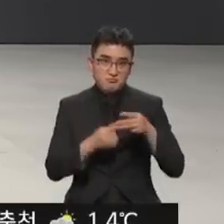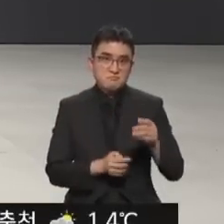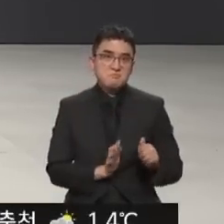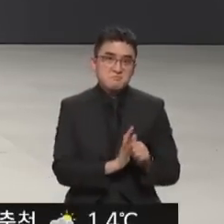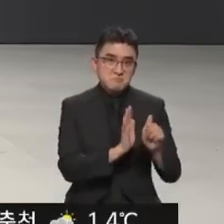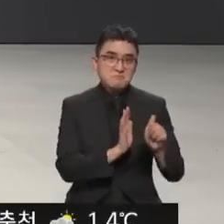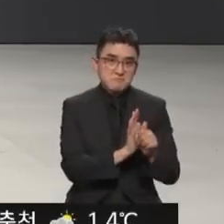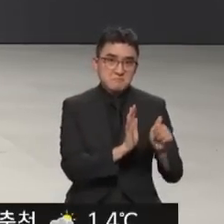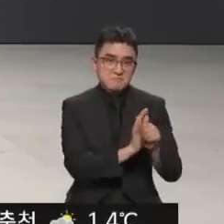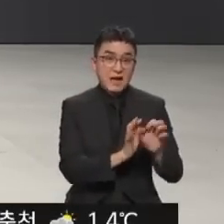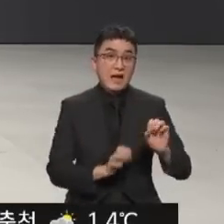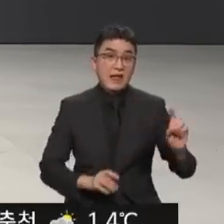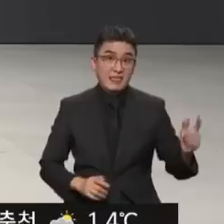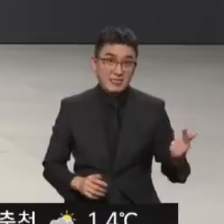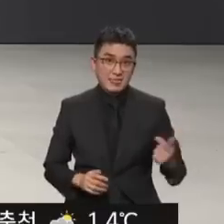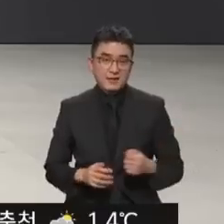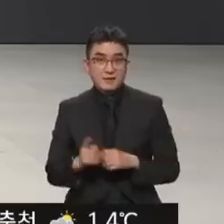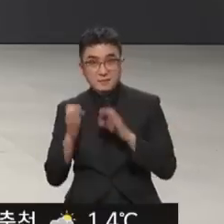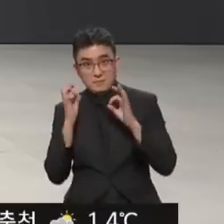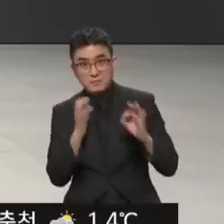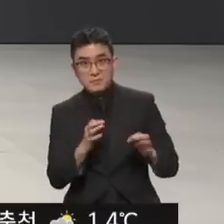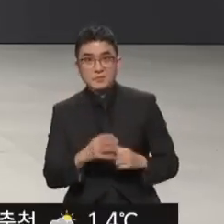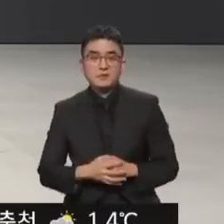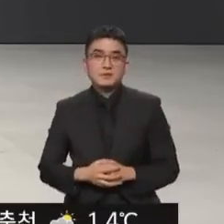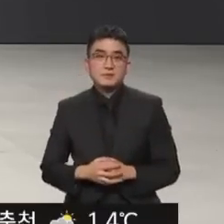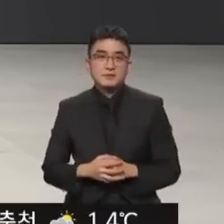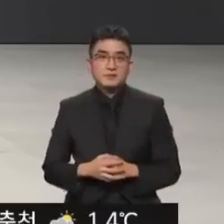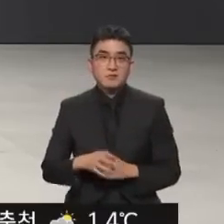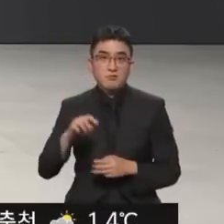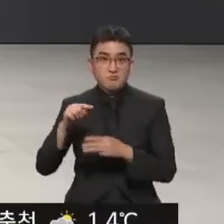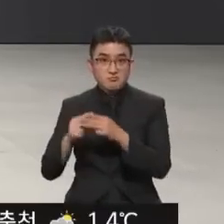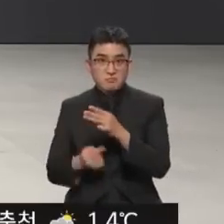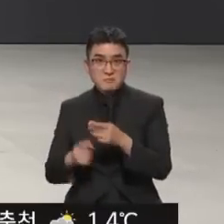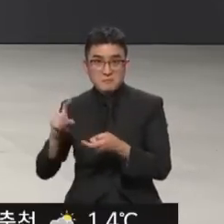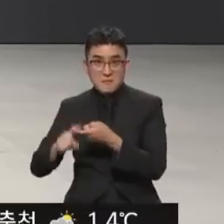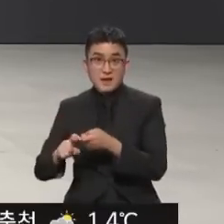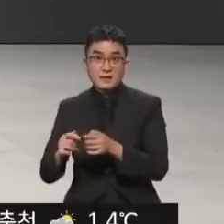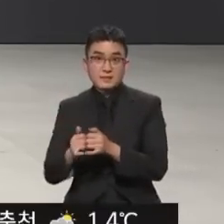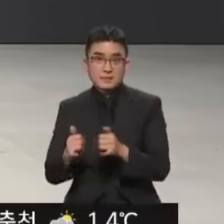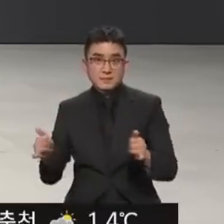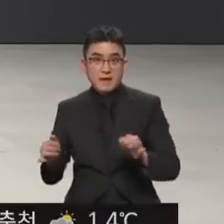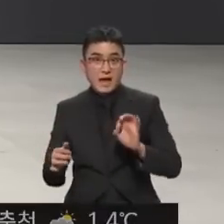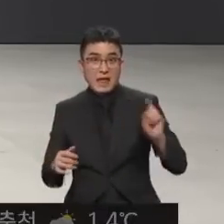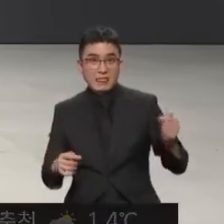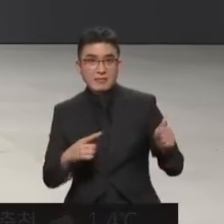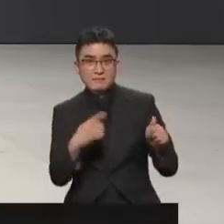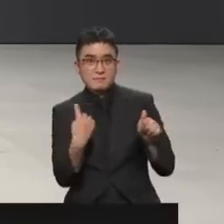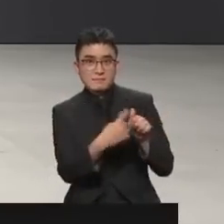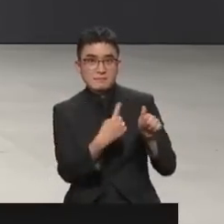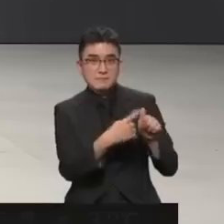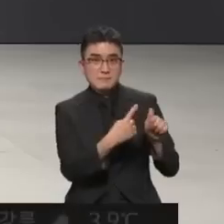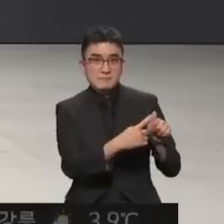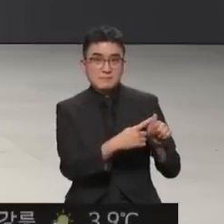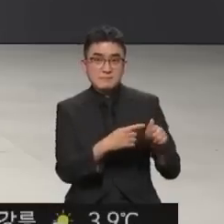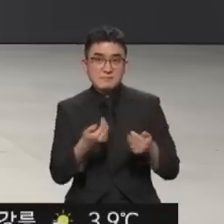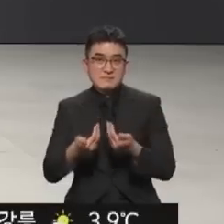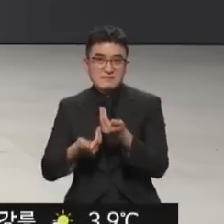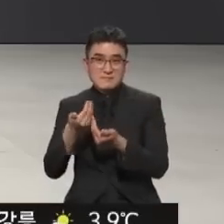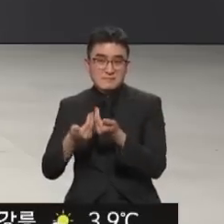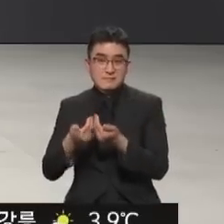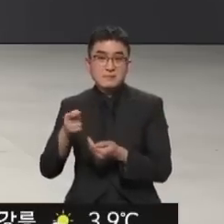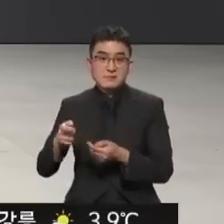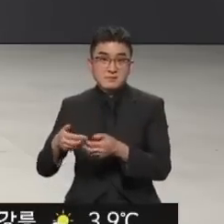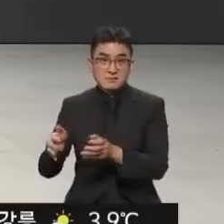의원. 그런데 친윤계는 안 의원을 직접 저격하면서 친윤 대 반윤 구도로 다시 전당대회를 끌고 가려는